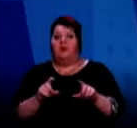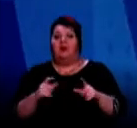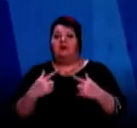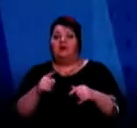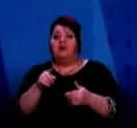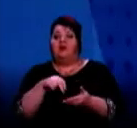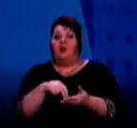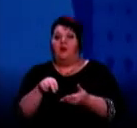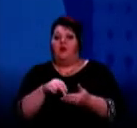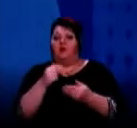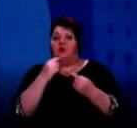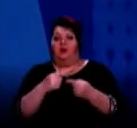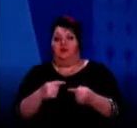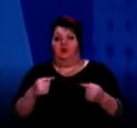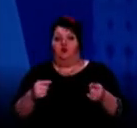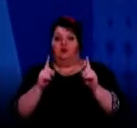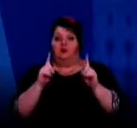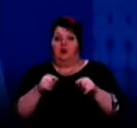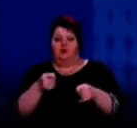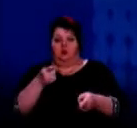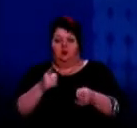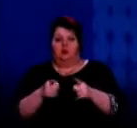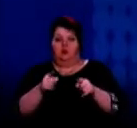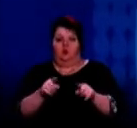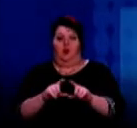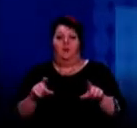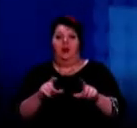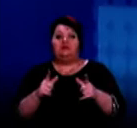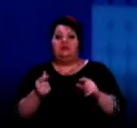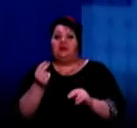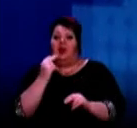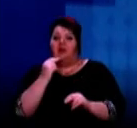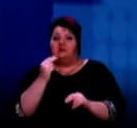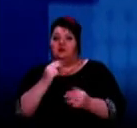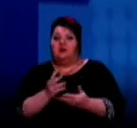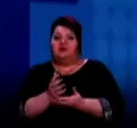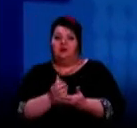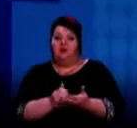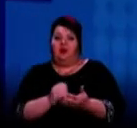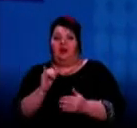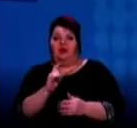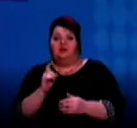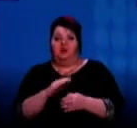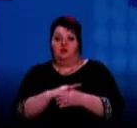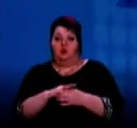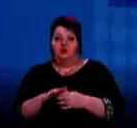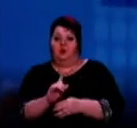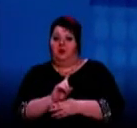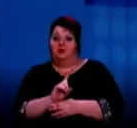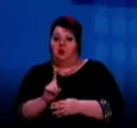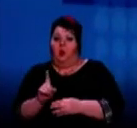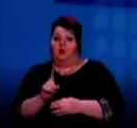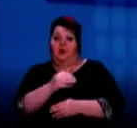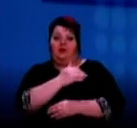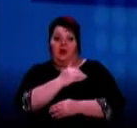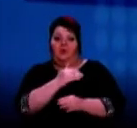продукти онлайн, і знати, що це дійсно той магазин, де харчові продукти зберігаються із дотриманням норм,